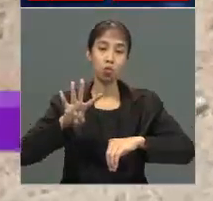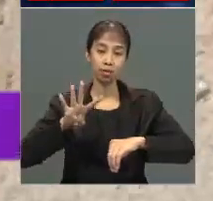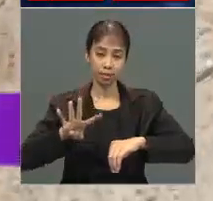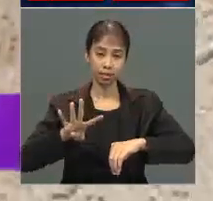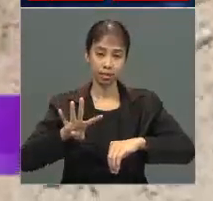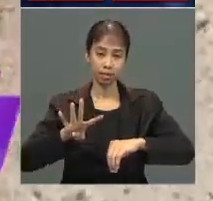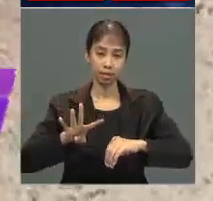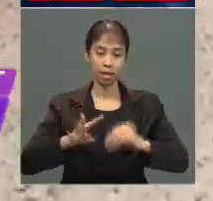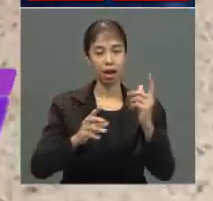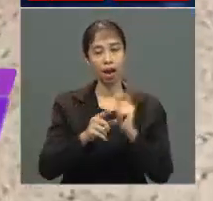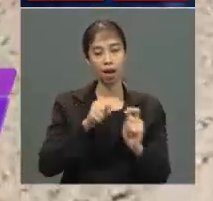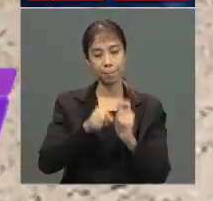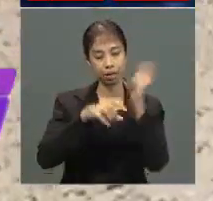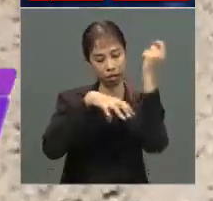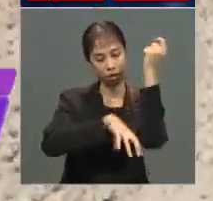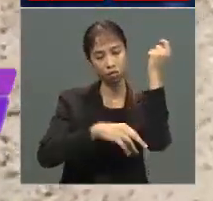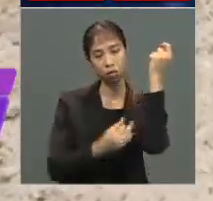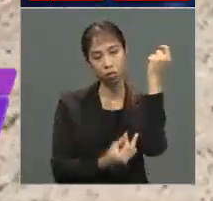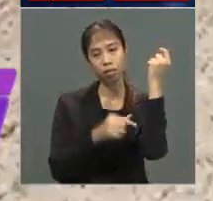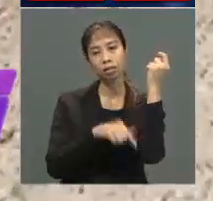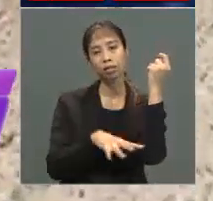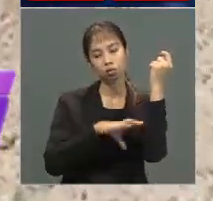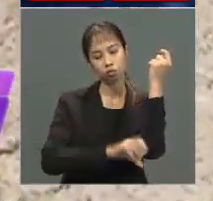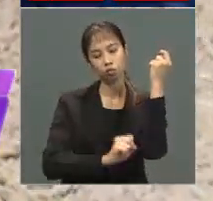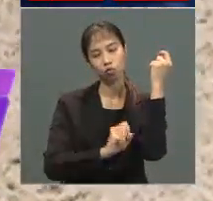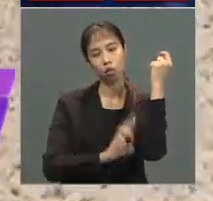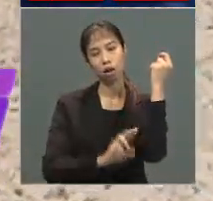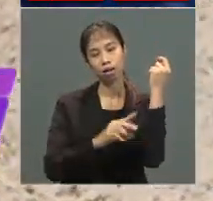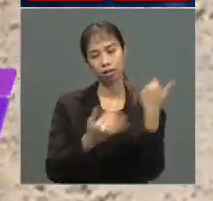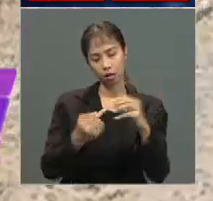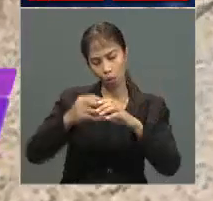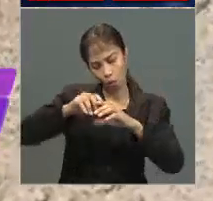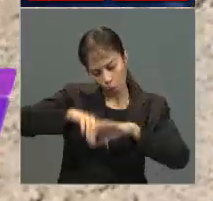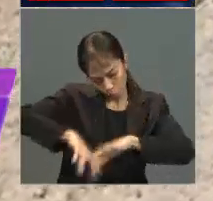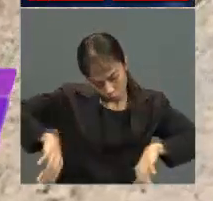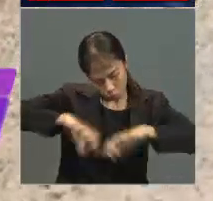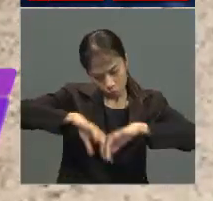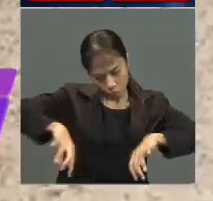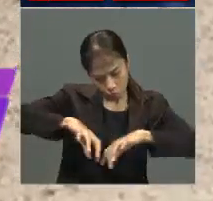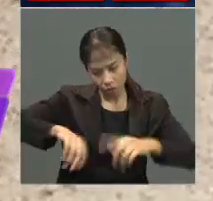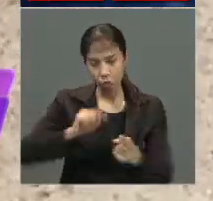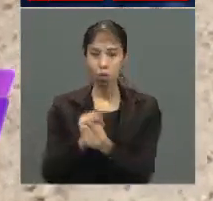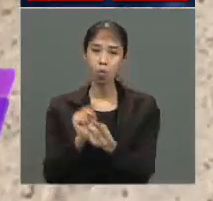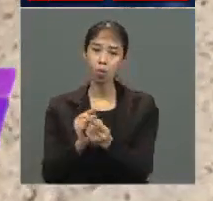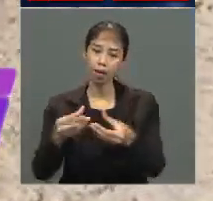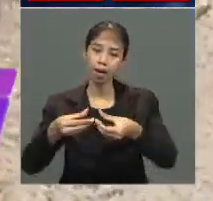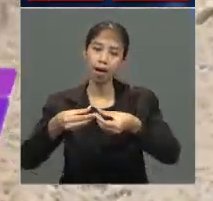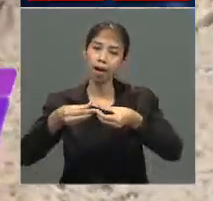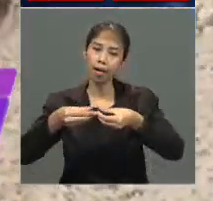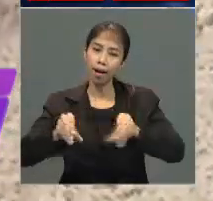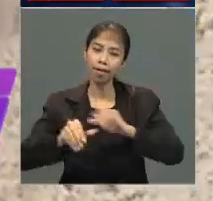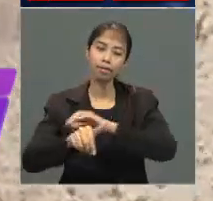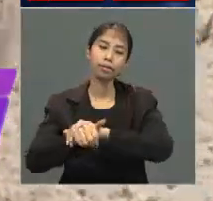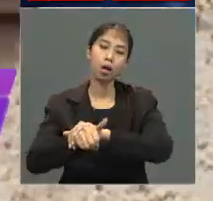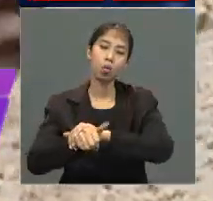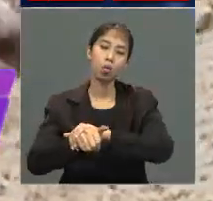ครั อ บ ำเภอเกาะสมุยจังหวัดสุราษฎร์ธานีความลึกประมาณ30เซนติเมตรนะคะขุดลงไปพบไข่เต่าจากการตรวจส